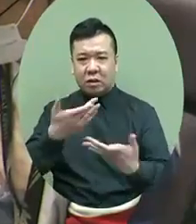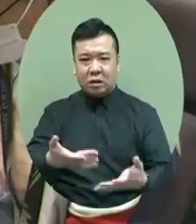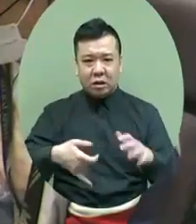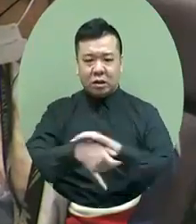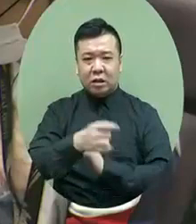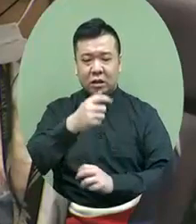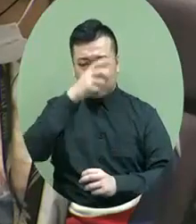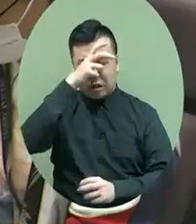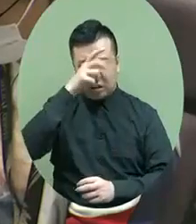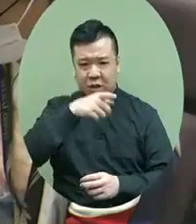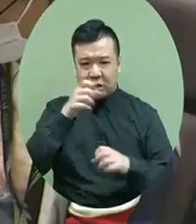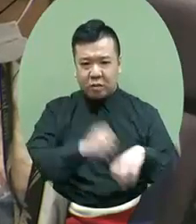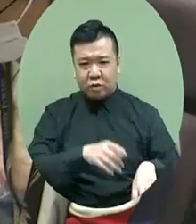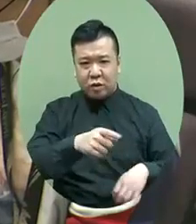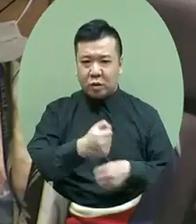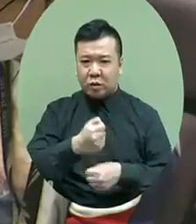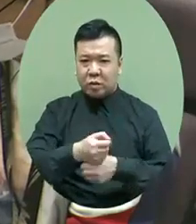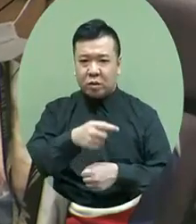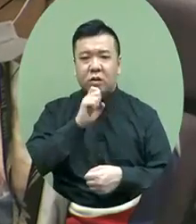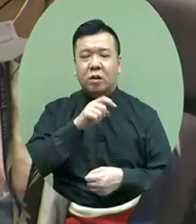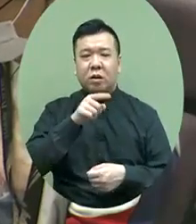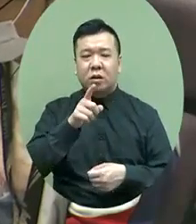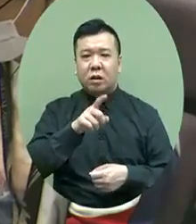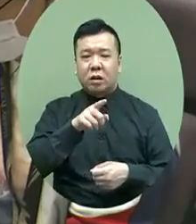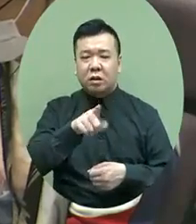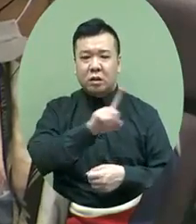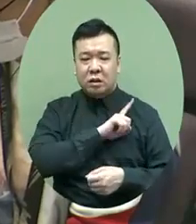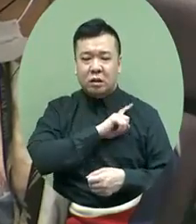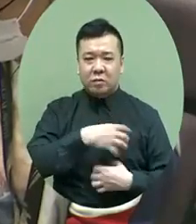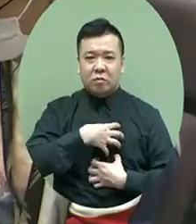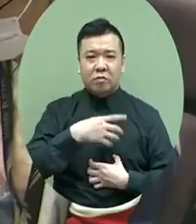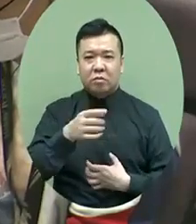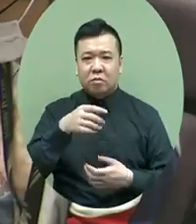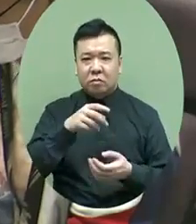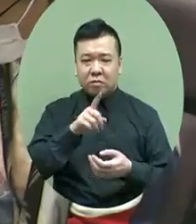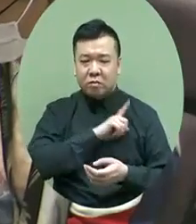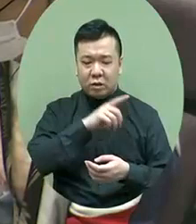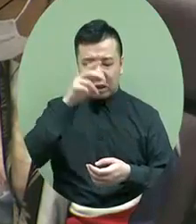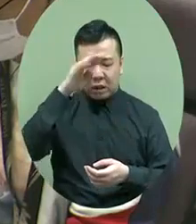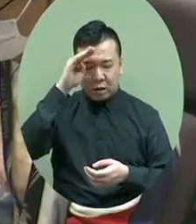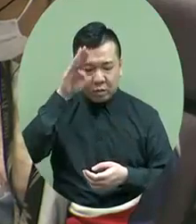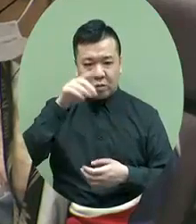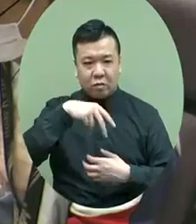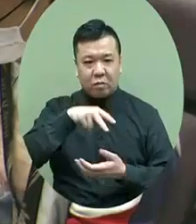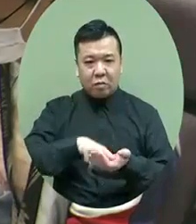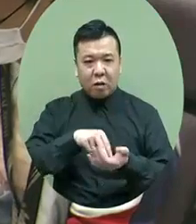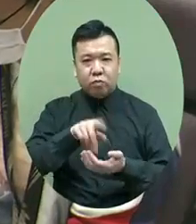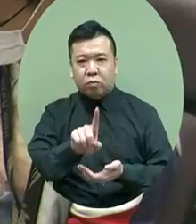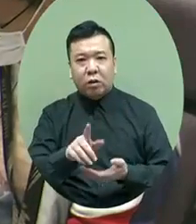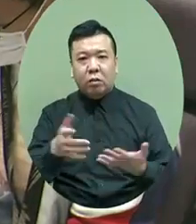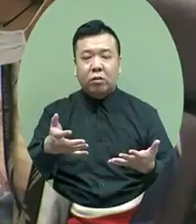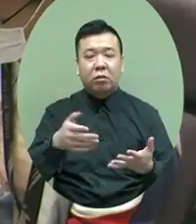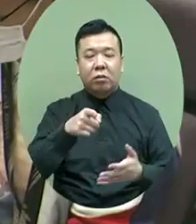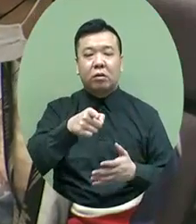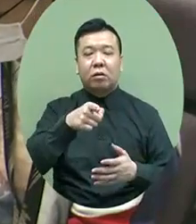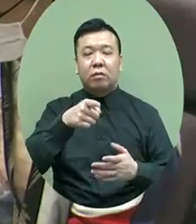你而家加入咗政府係咪即係背棄咗打工仔咧？你而家嘅立場係啲乜嘢咧？同埋另外就係頭先你講到話即係要保